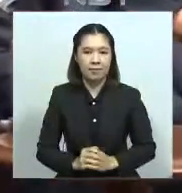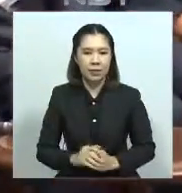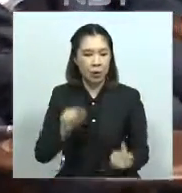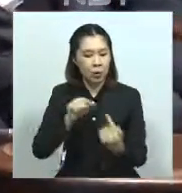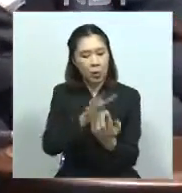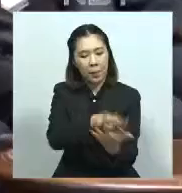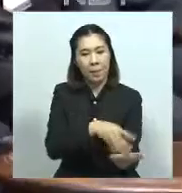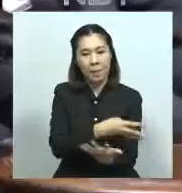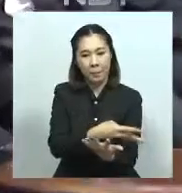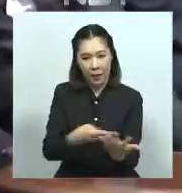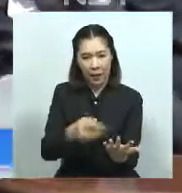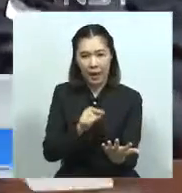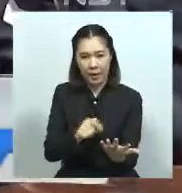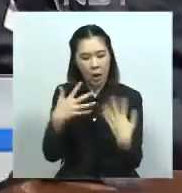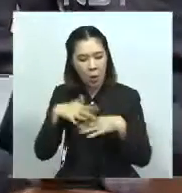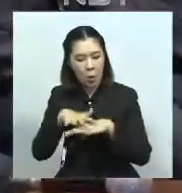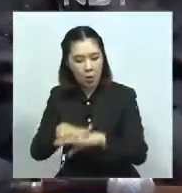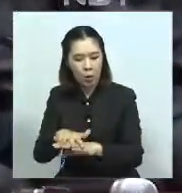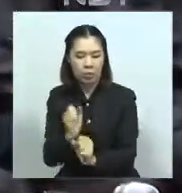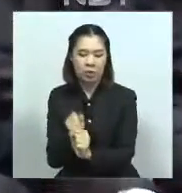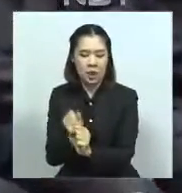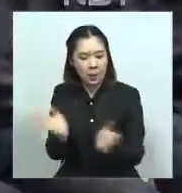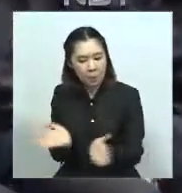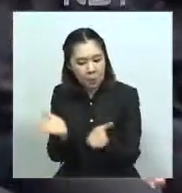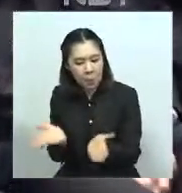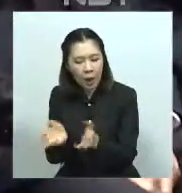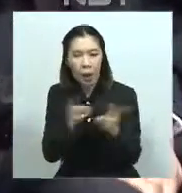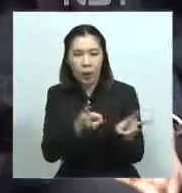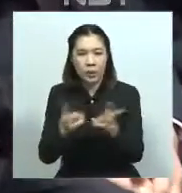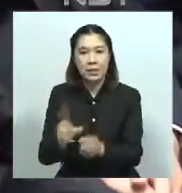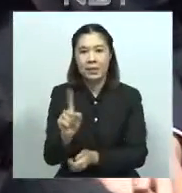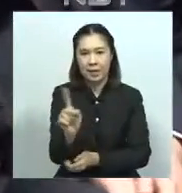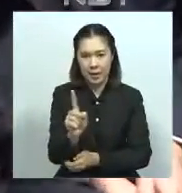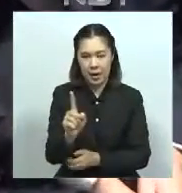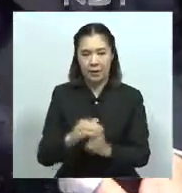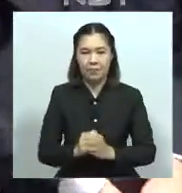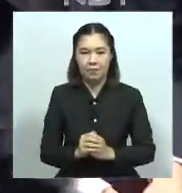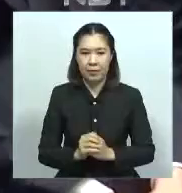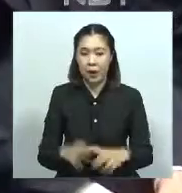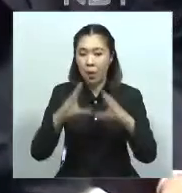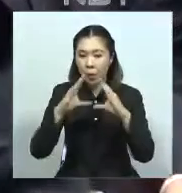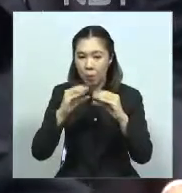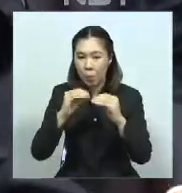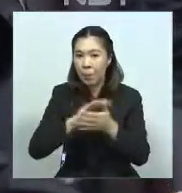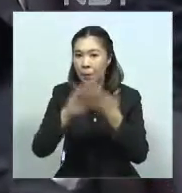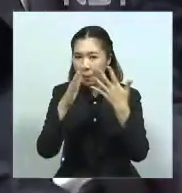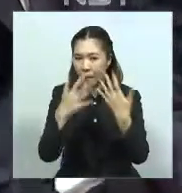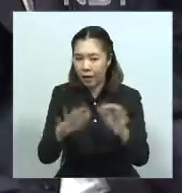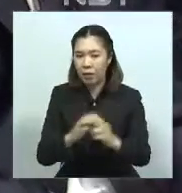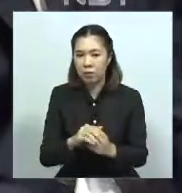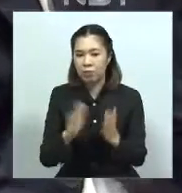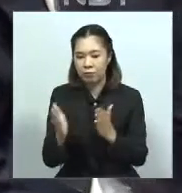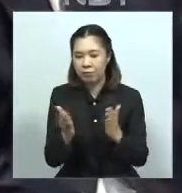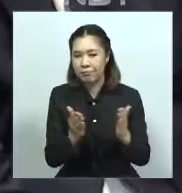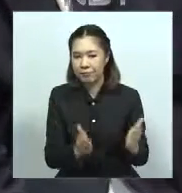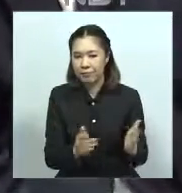โยบายเราจะร่วมกันขับเคลื่อนอย่างไรแล้วเมื่อพูดกันเรื่องนโยบายแล้วนะครับก็จะนำ